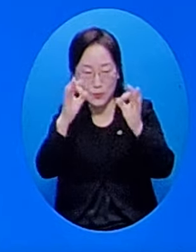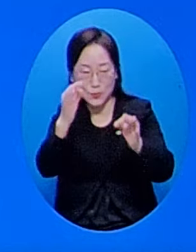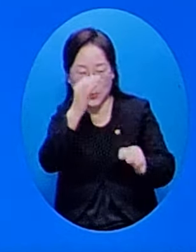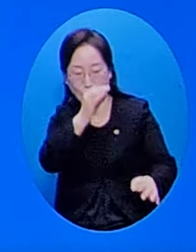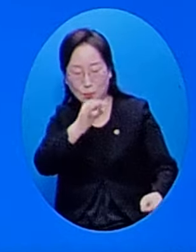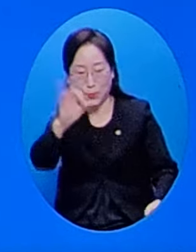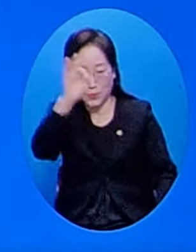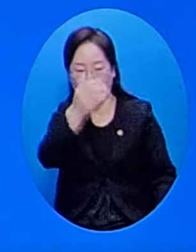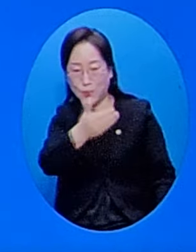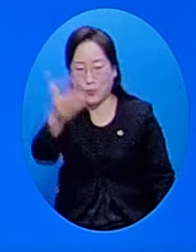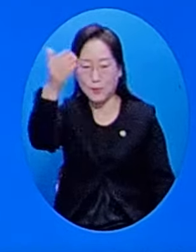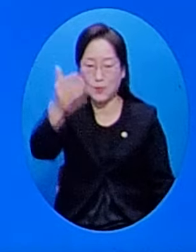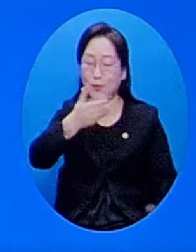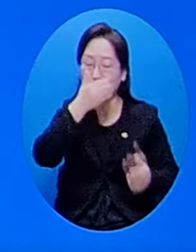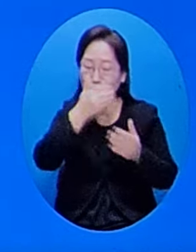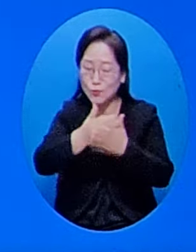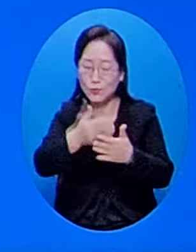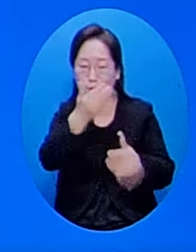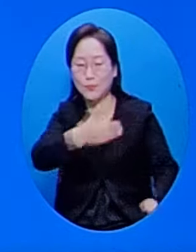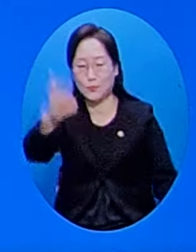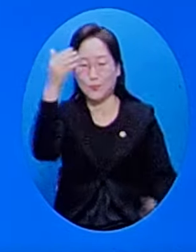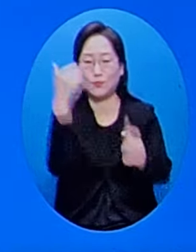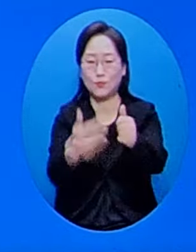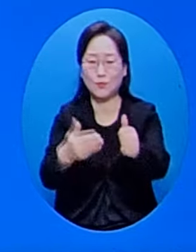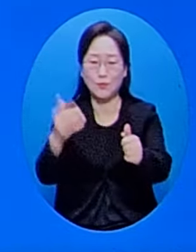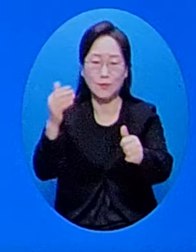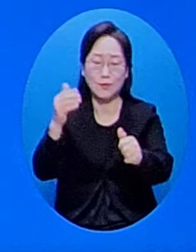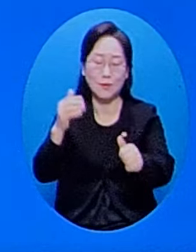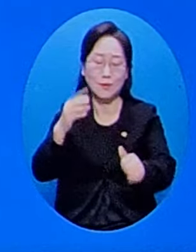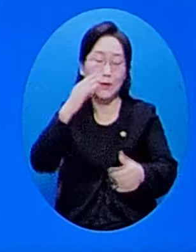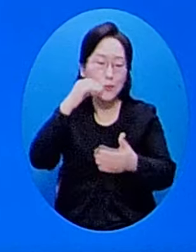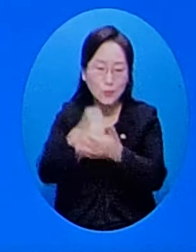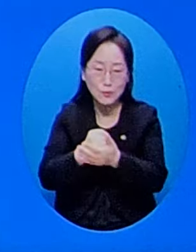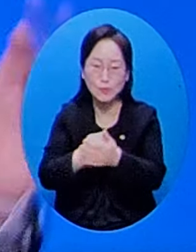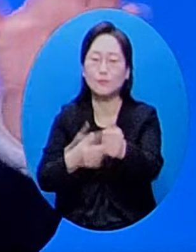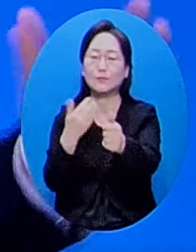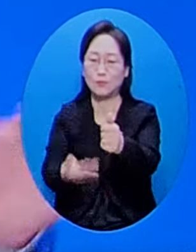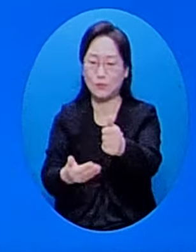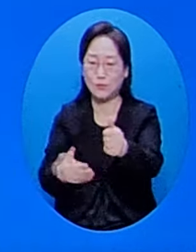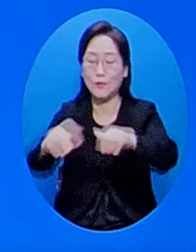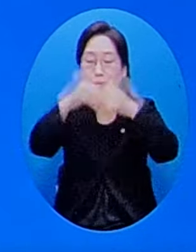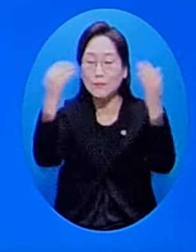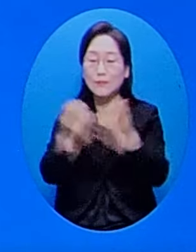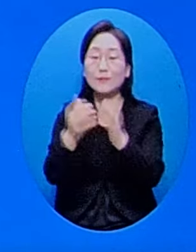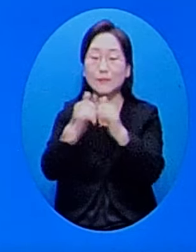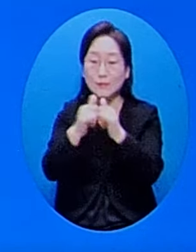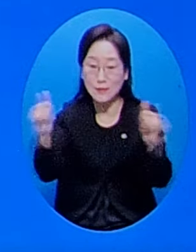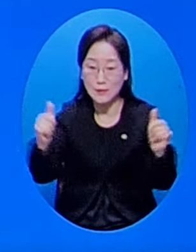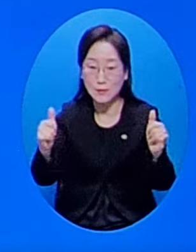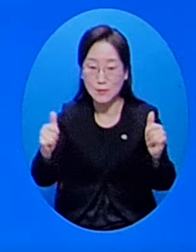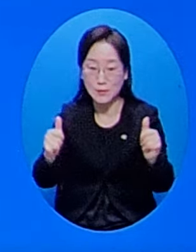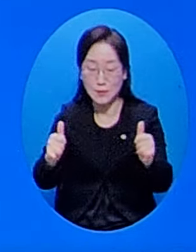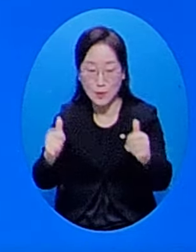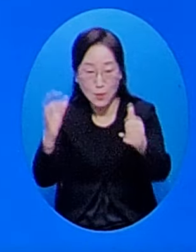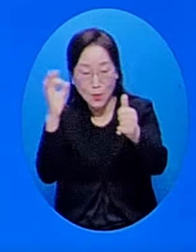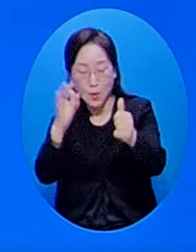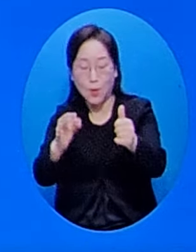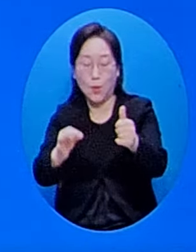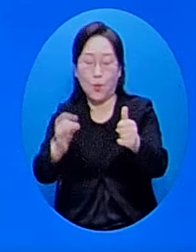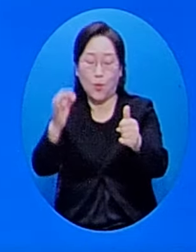높여주시고 존귀하게 만들어주시고 하늘이 형통되게 만들어져서 모든 사람들이 우리를 보고 존경하게